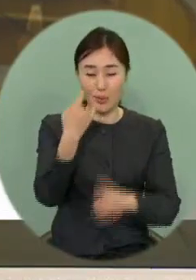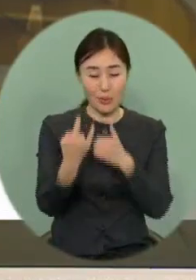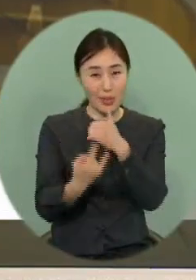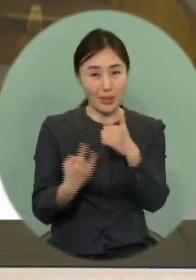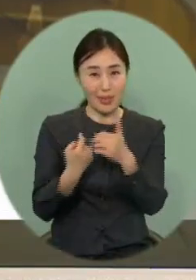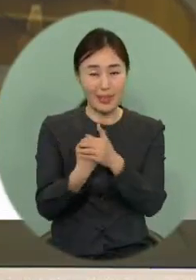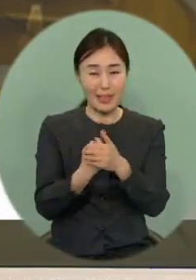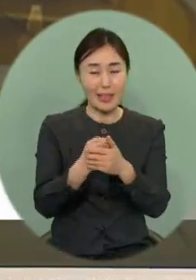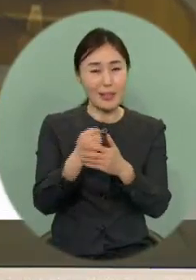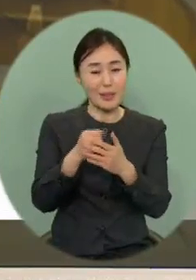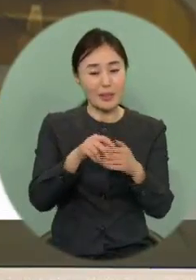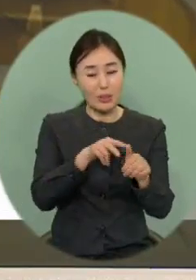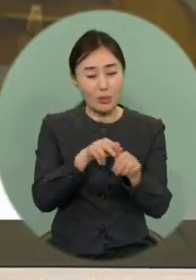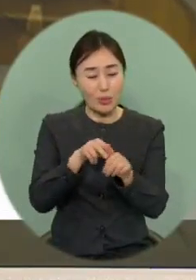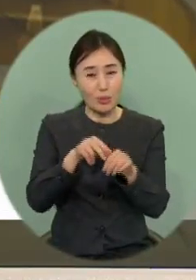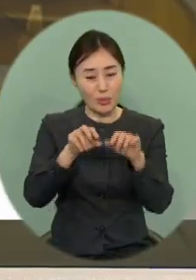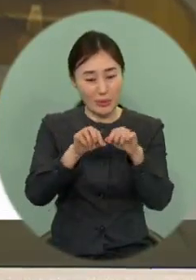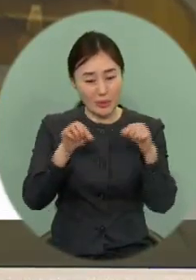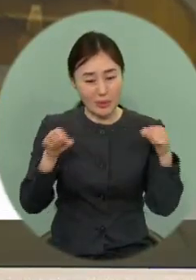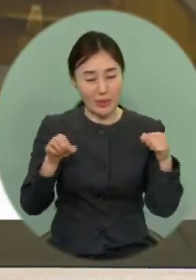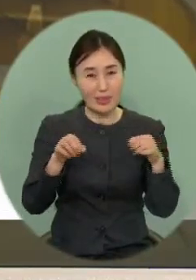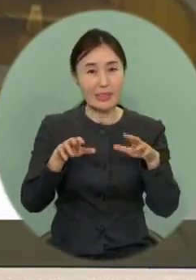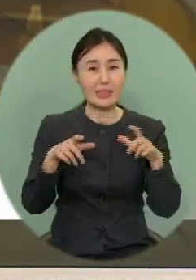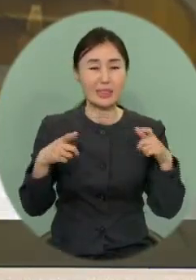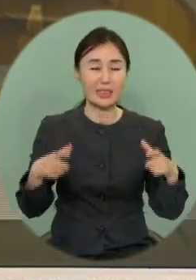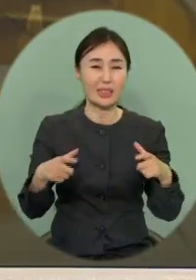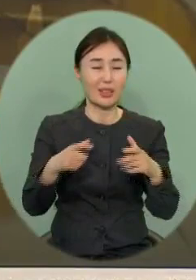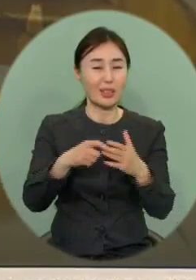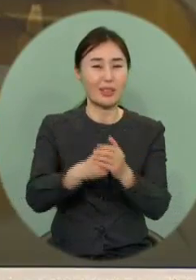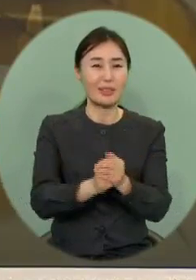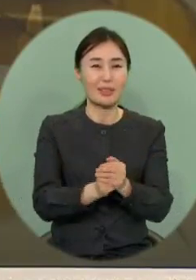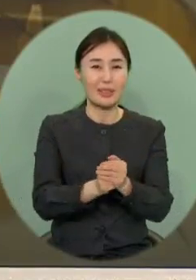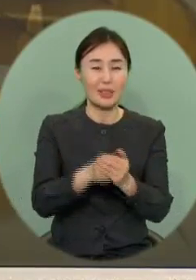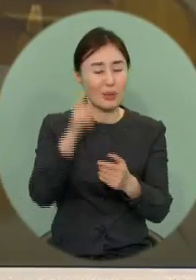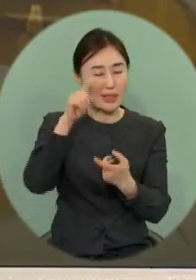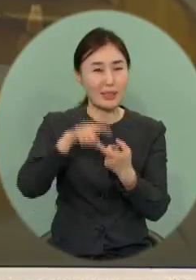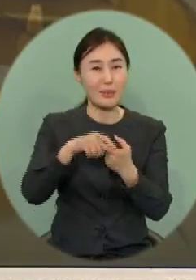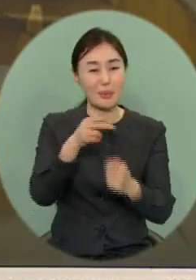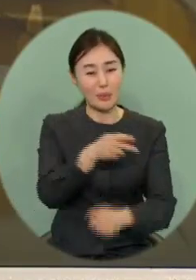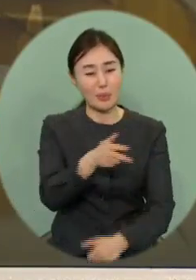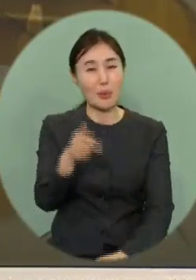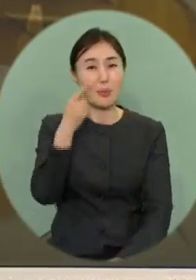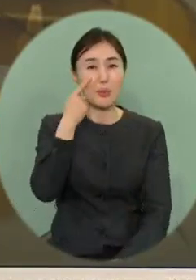분석을 통한 우리 지역 이슈 김초롱 기자가 한 걸음 더 들어가